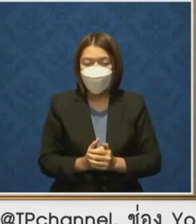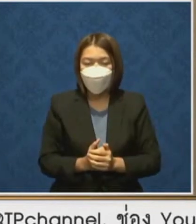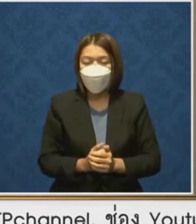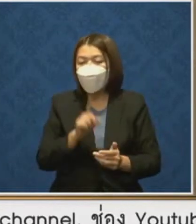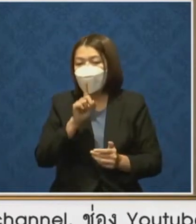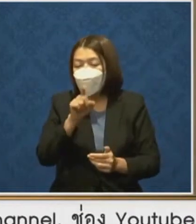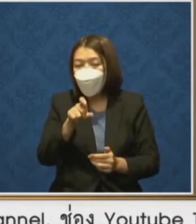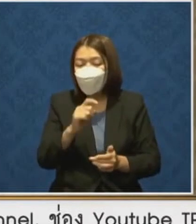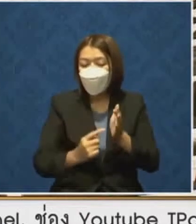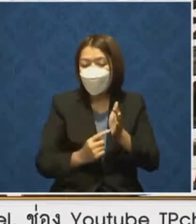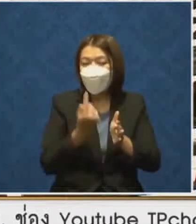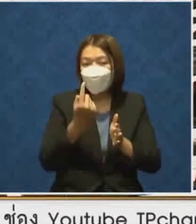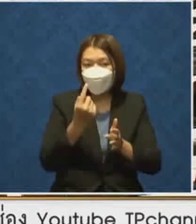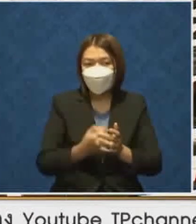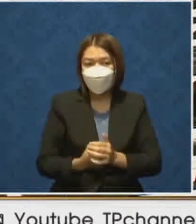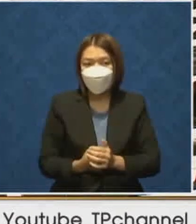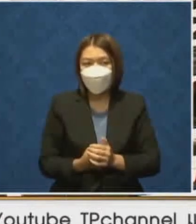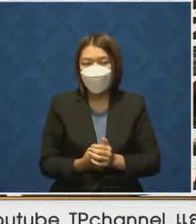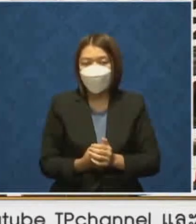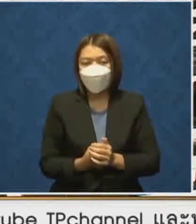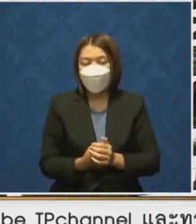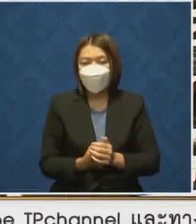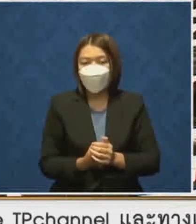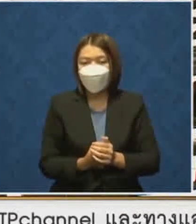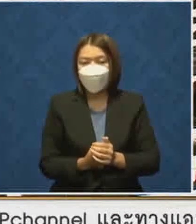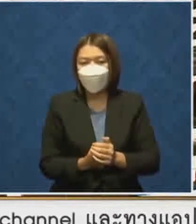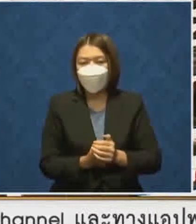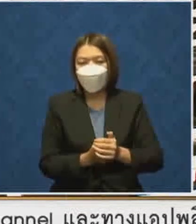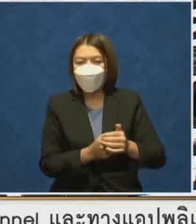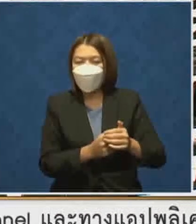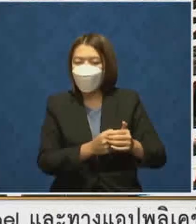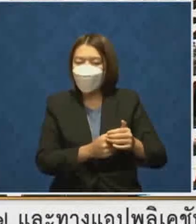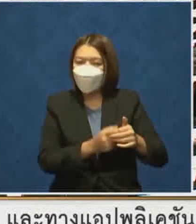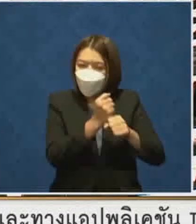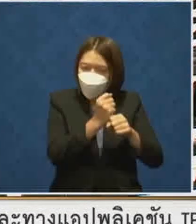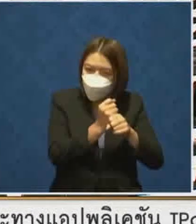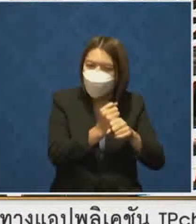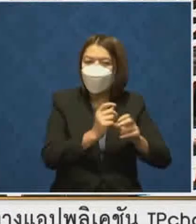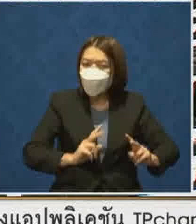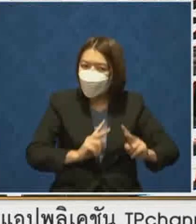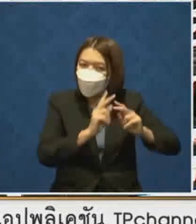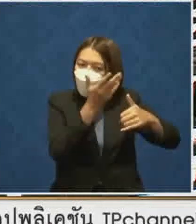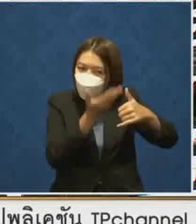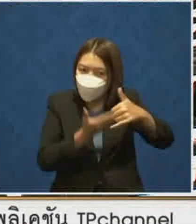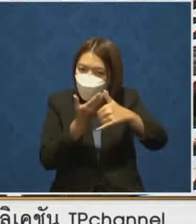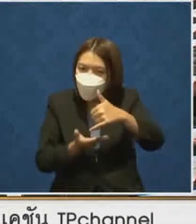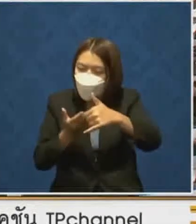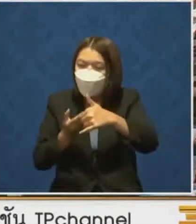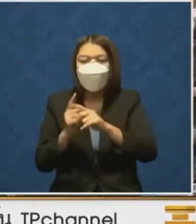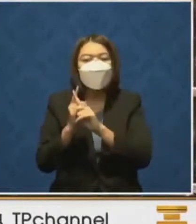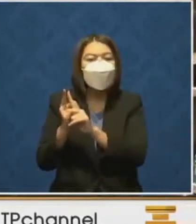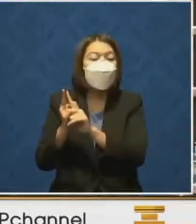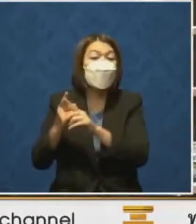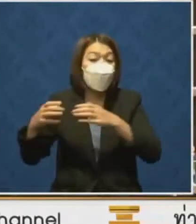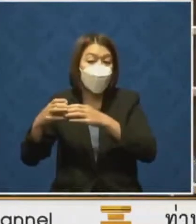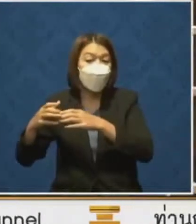นก็ไม่มากคือประชาธิปัตย์3คนเนี่ยคะแนนอยู่ในกลุ่มที่ไม่คะแนนมากเขานะเพราะว่าเป็นส่วนหนึ่งของก